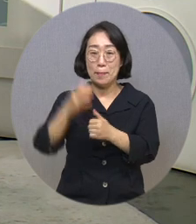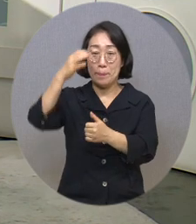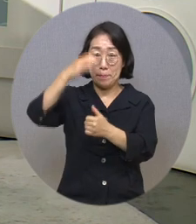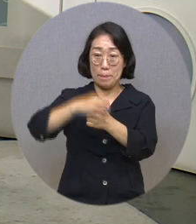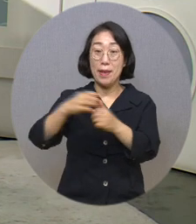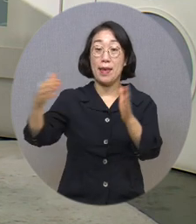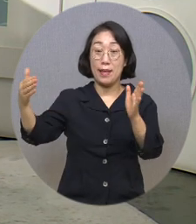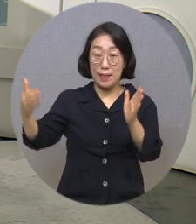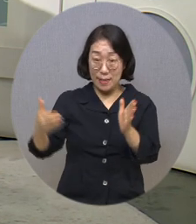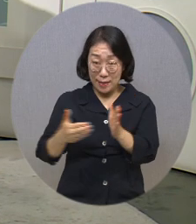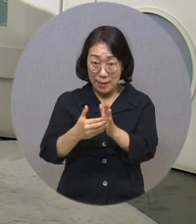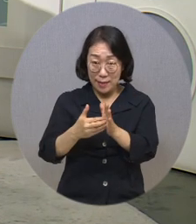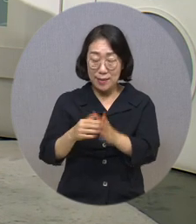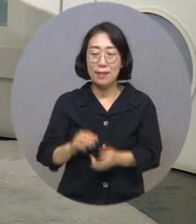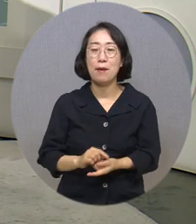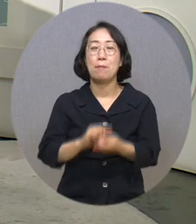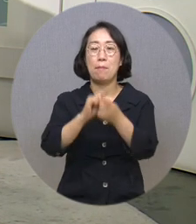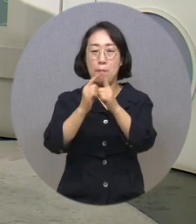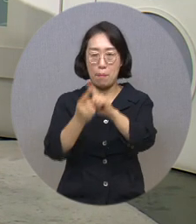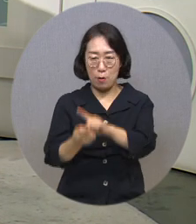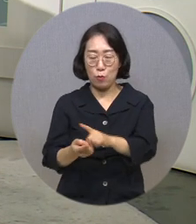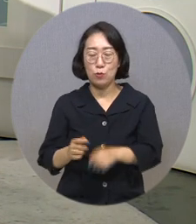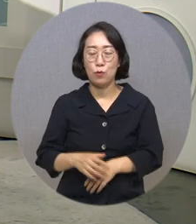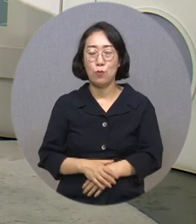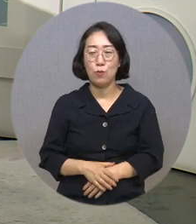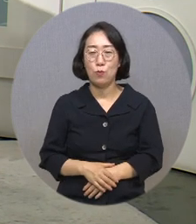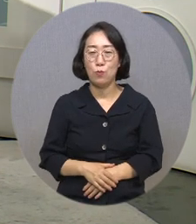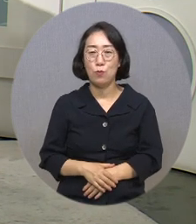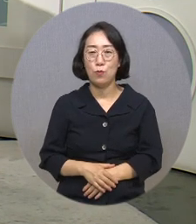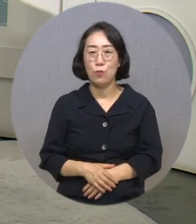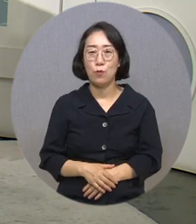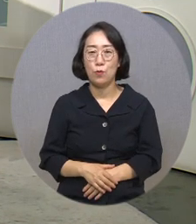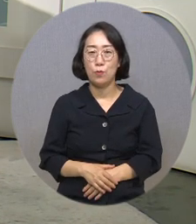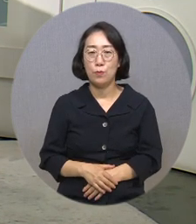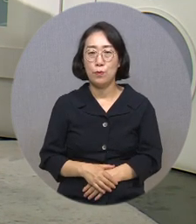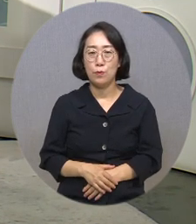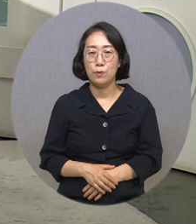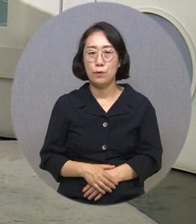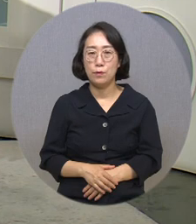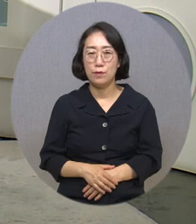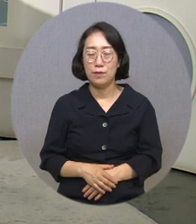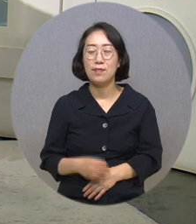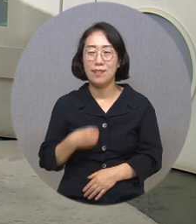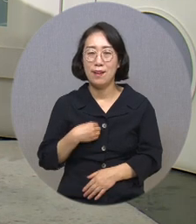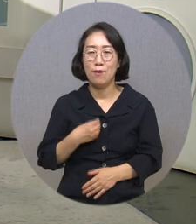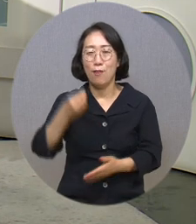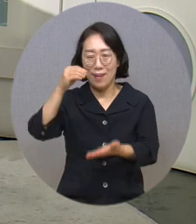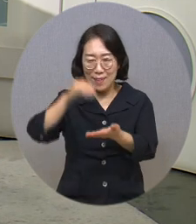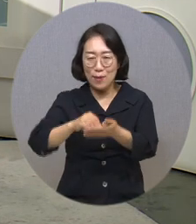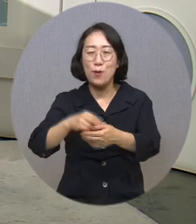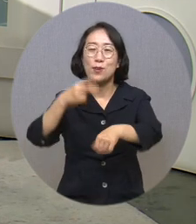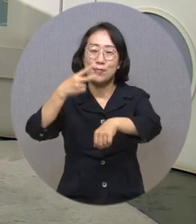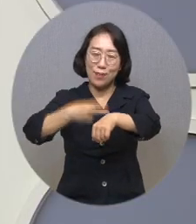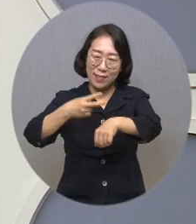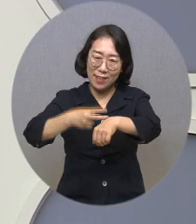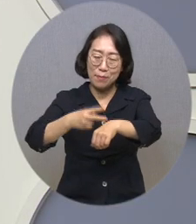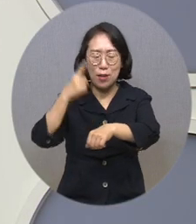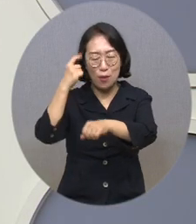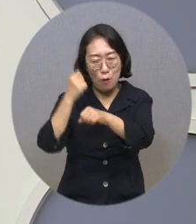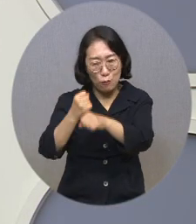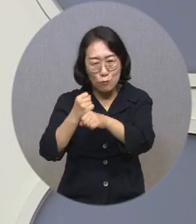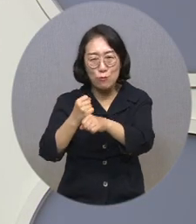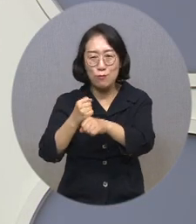그래서 이제 이번에는 이제 처음에는 잘 이제 차라리 교수 때가 제가 좀 연구하고 이런